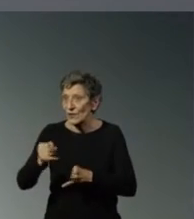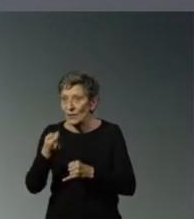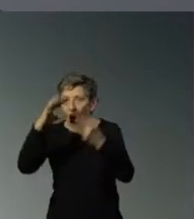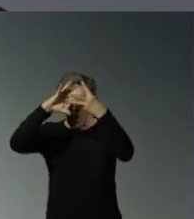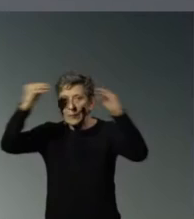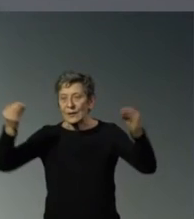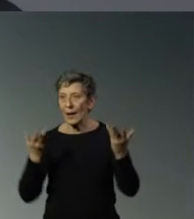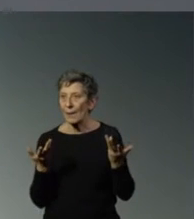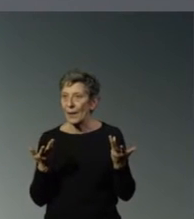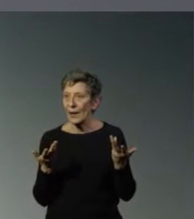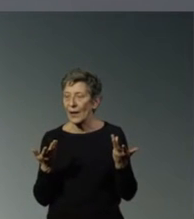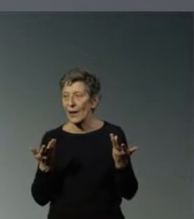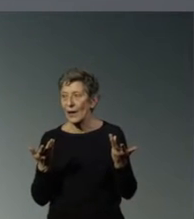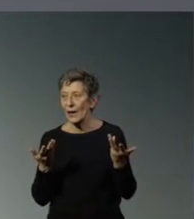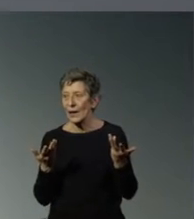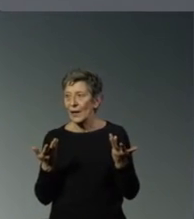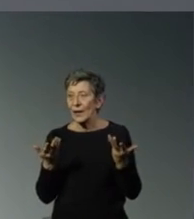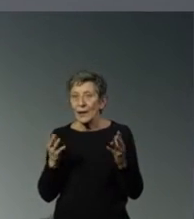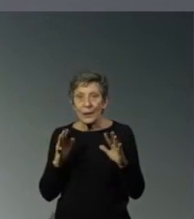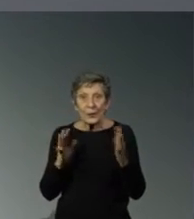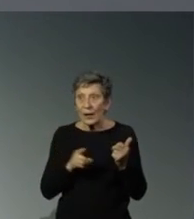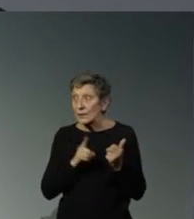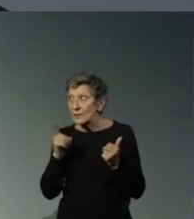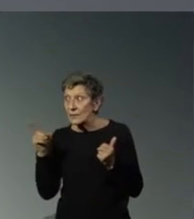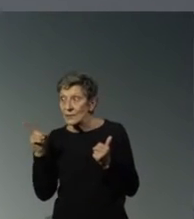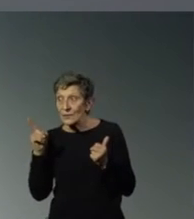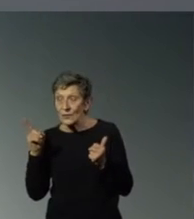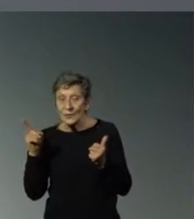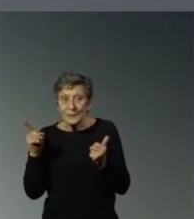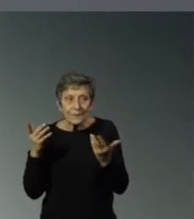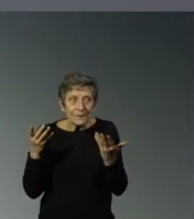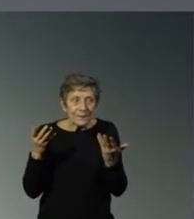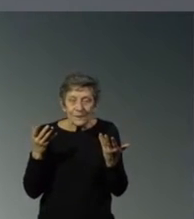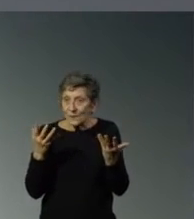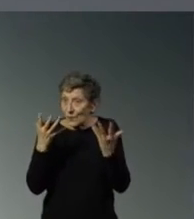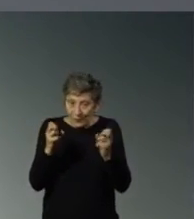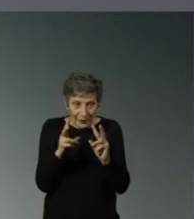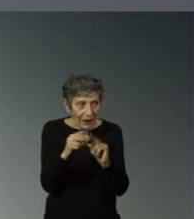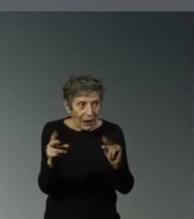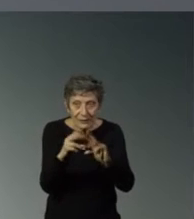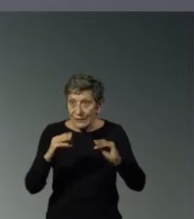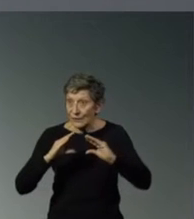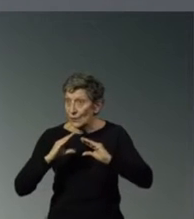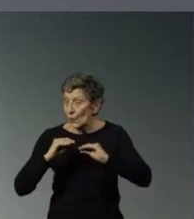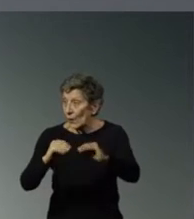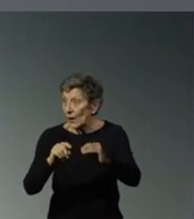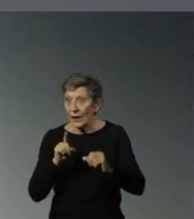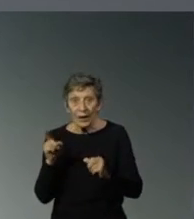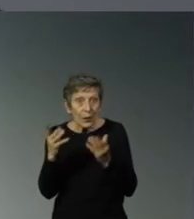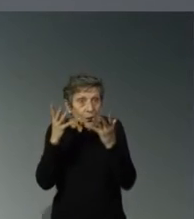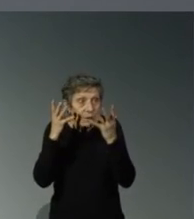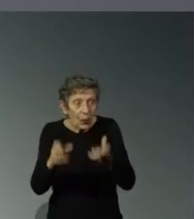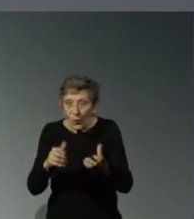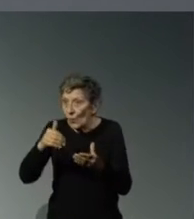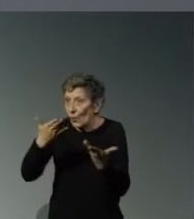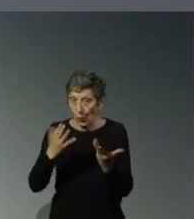pour être encore plus narratif, encore plus concret, choper aussi d'autres aspirations du temps, d'autres préoccupations du temps, et